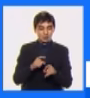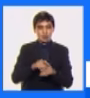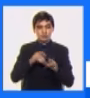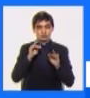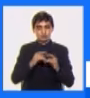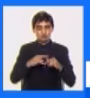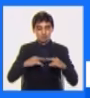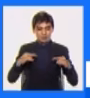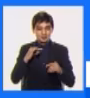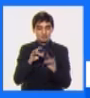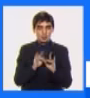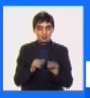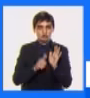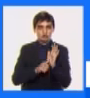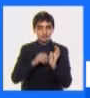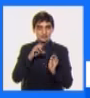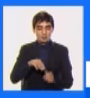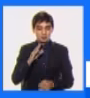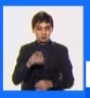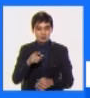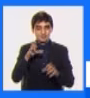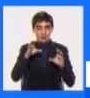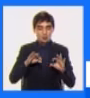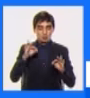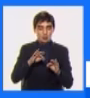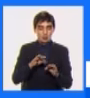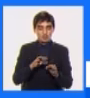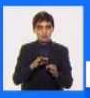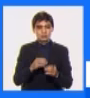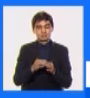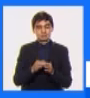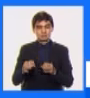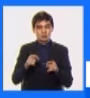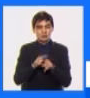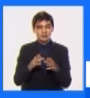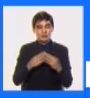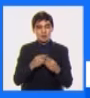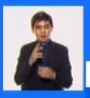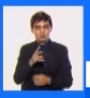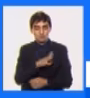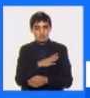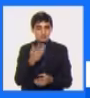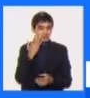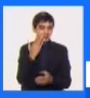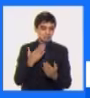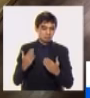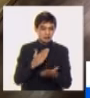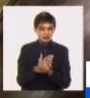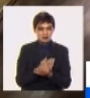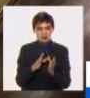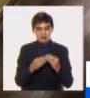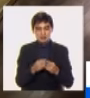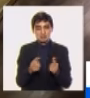состоять 60 сантиметров эти правила не коснутся семей заднюю столом поскольку они уже и так контактируют друг с другом